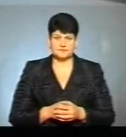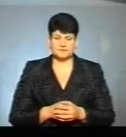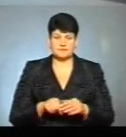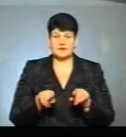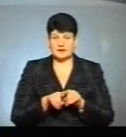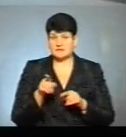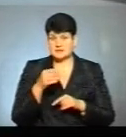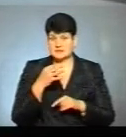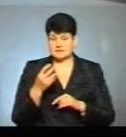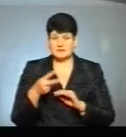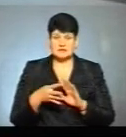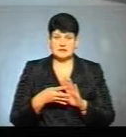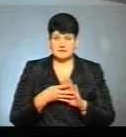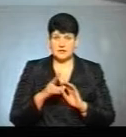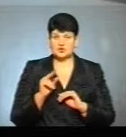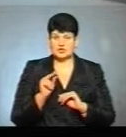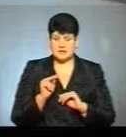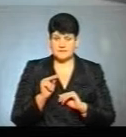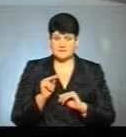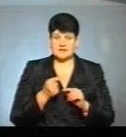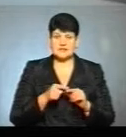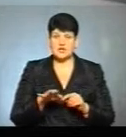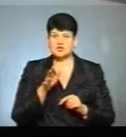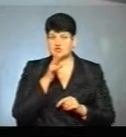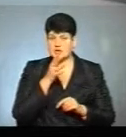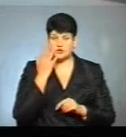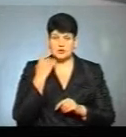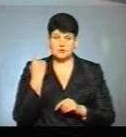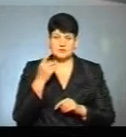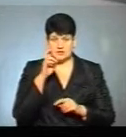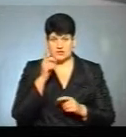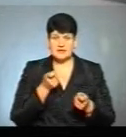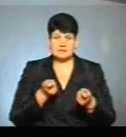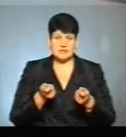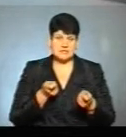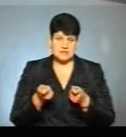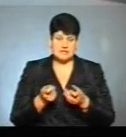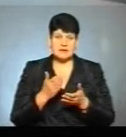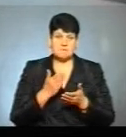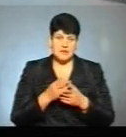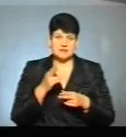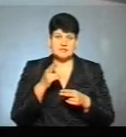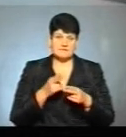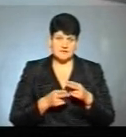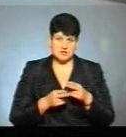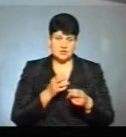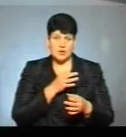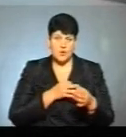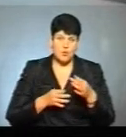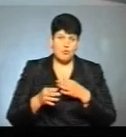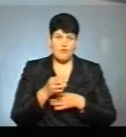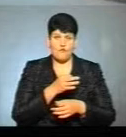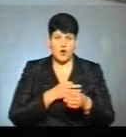так як ви сказали, 29 числа – це час, коли обласна державна адміністрація мала завершити